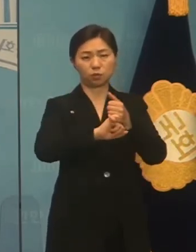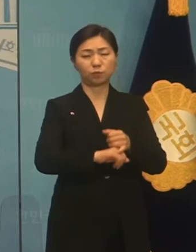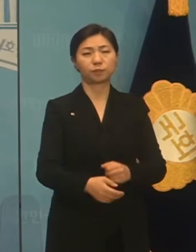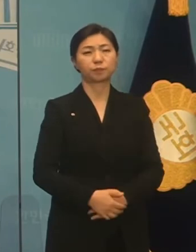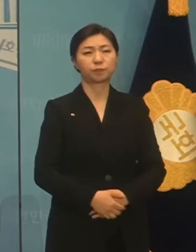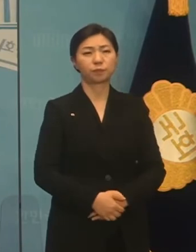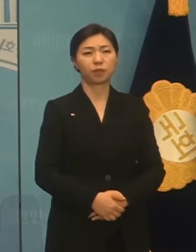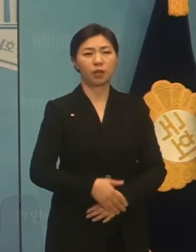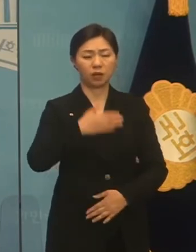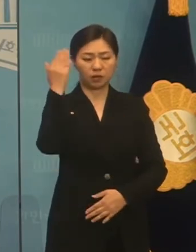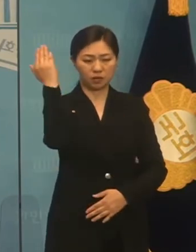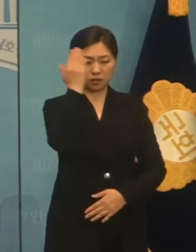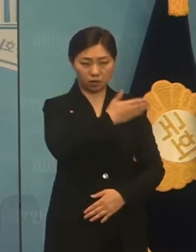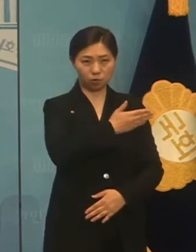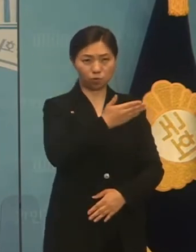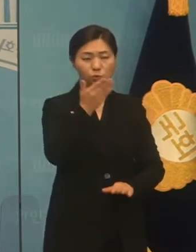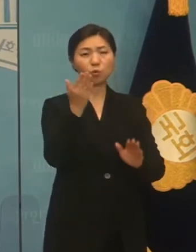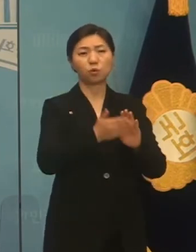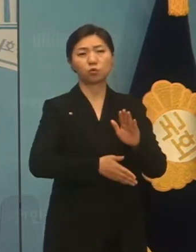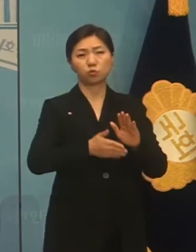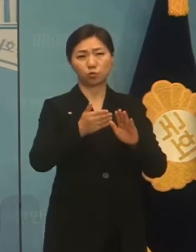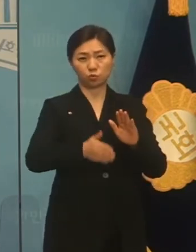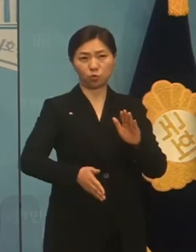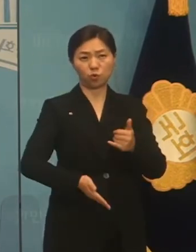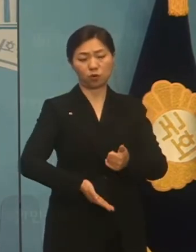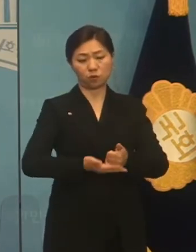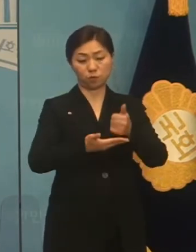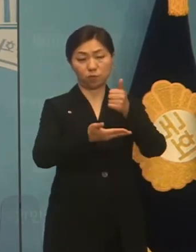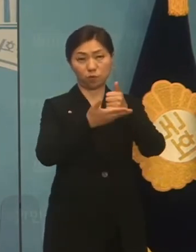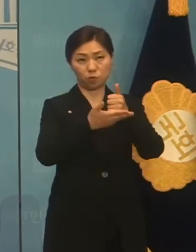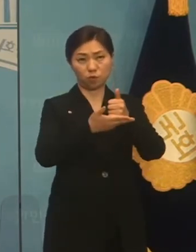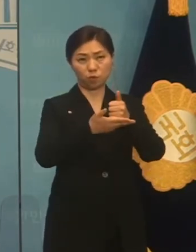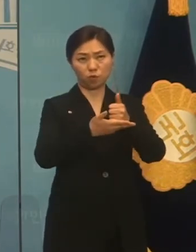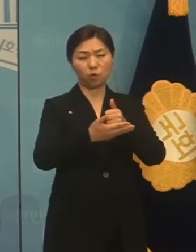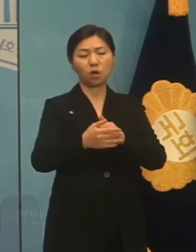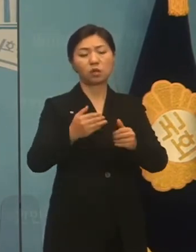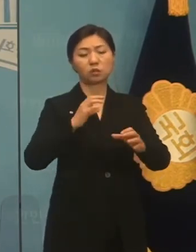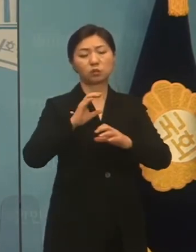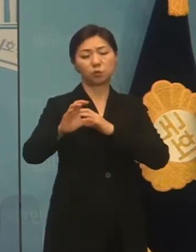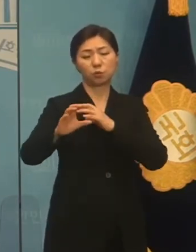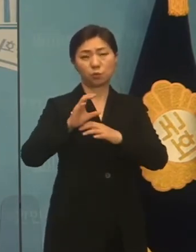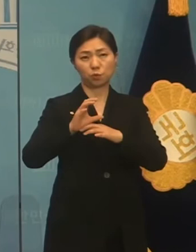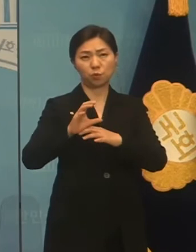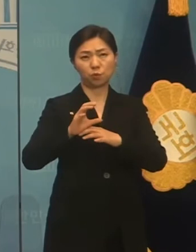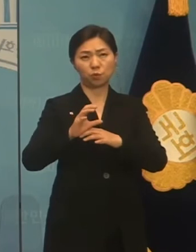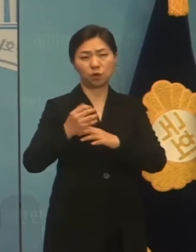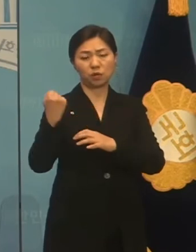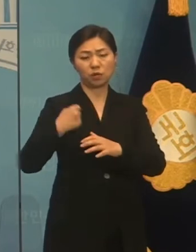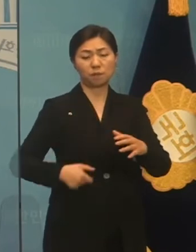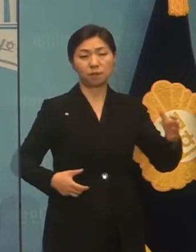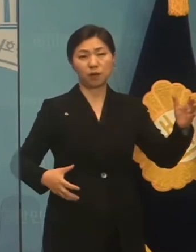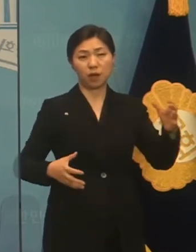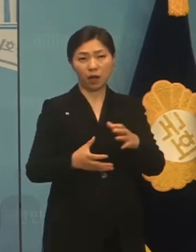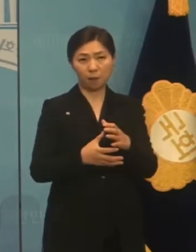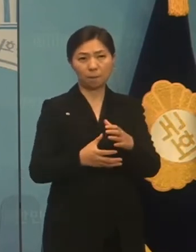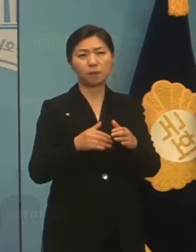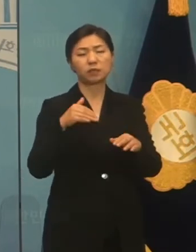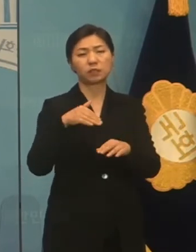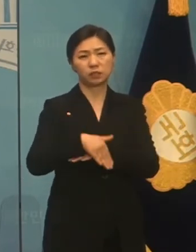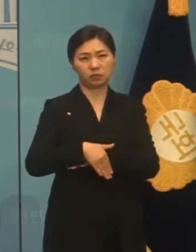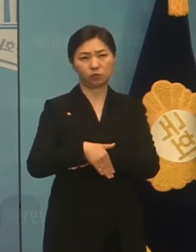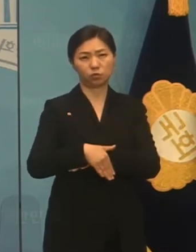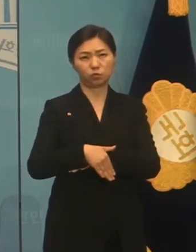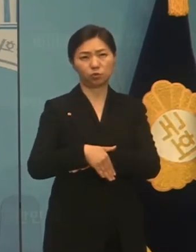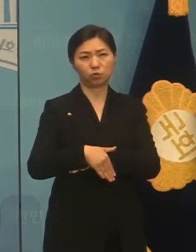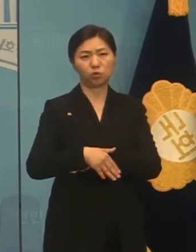공정하고 투명한 과정을 거쳐 소통과 화합의 리더십을 통해 국민들께 대통합의 희망과